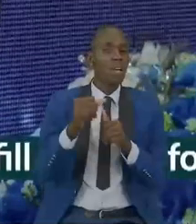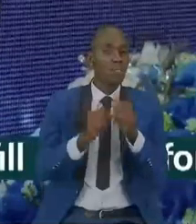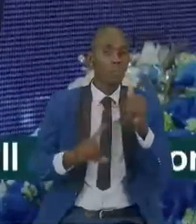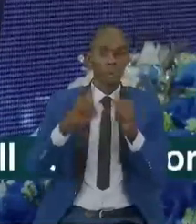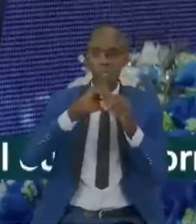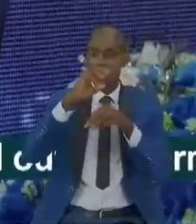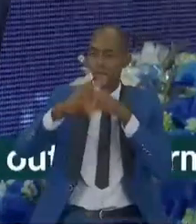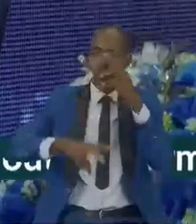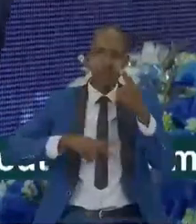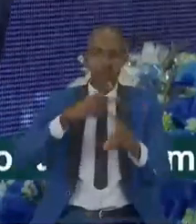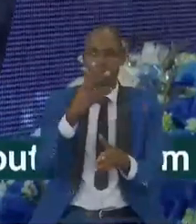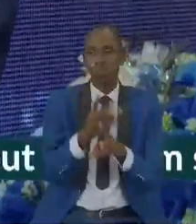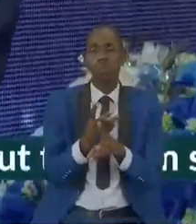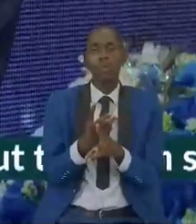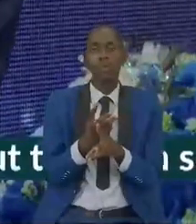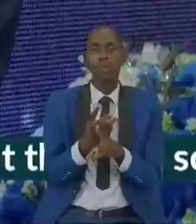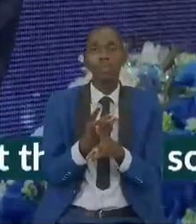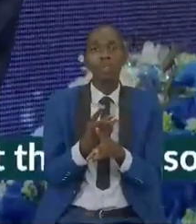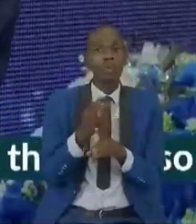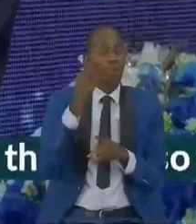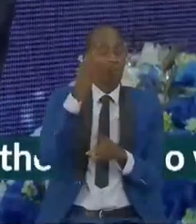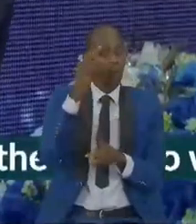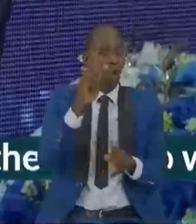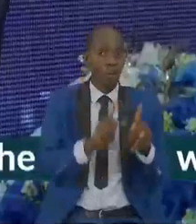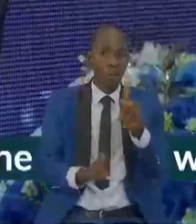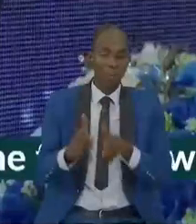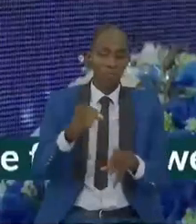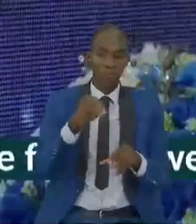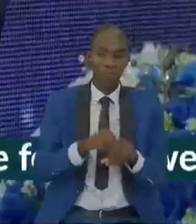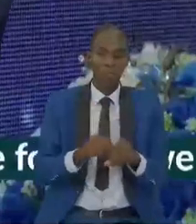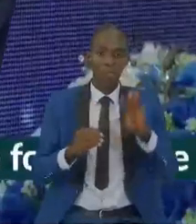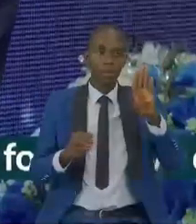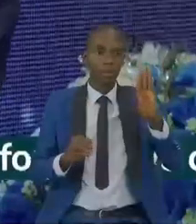Il y aura aussi un rallye pour les convertis